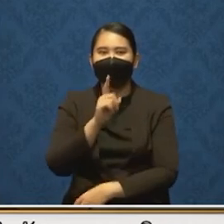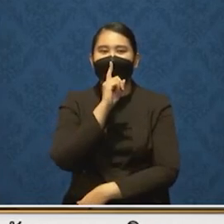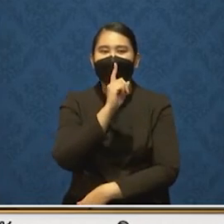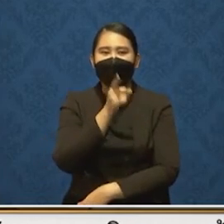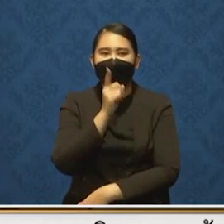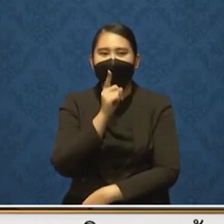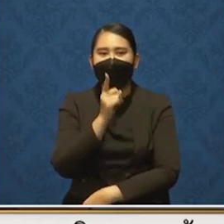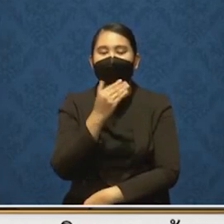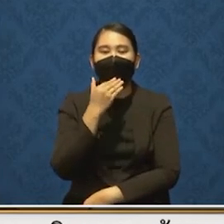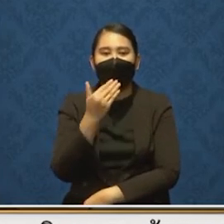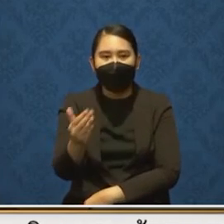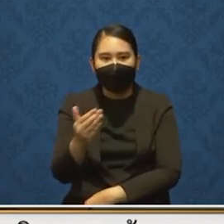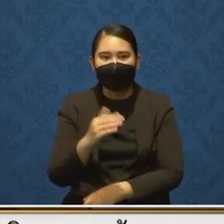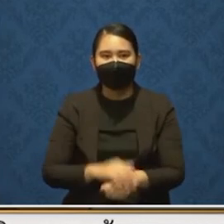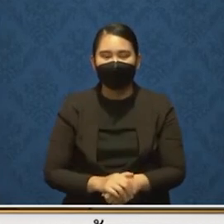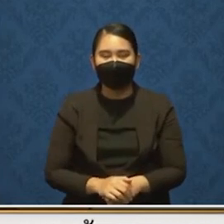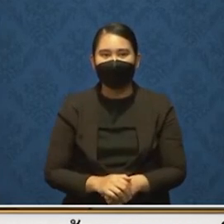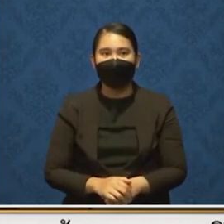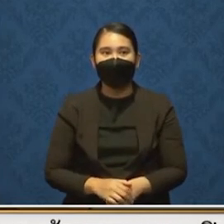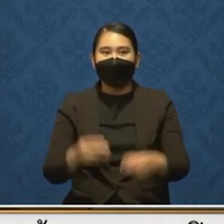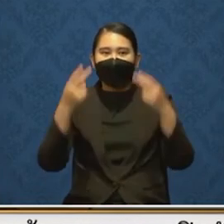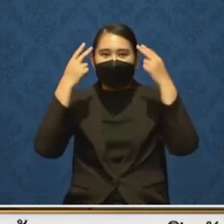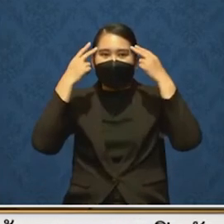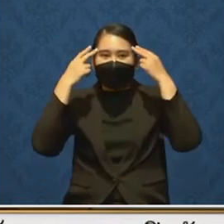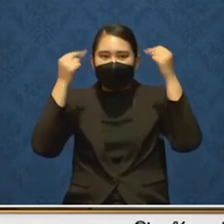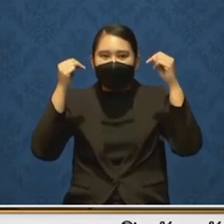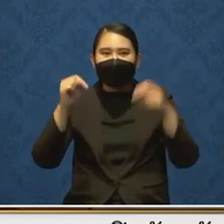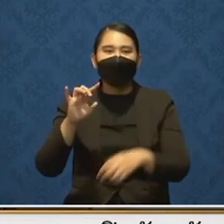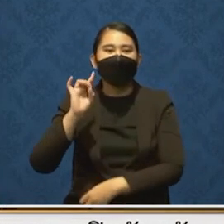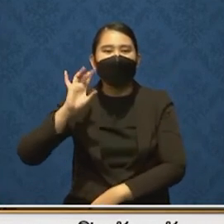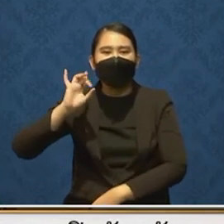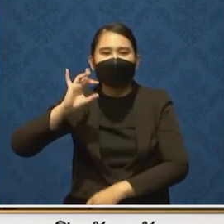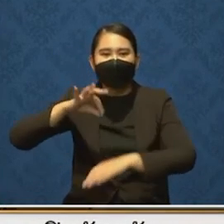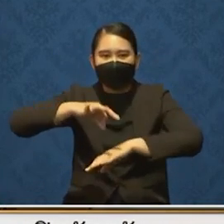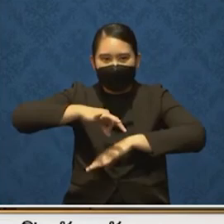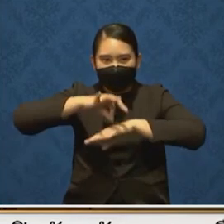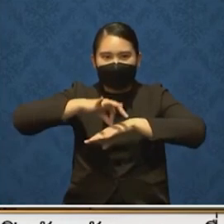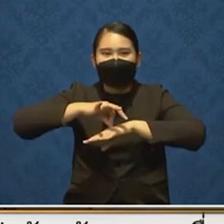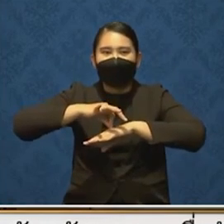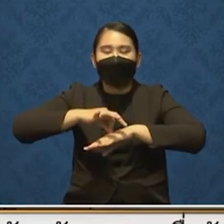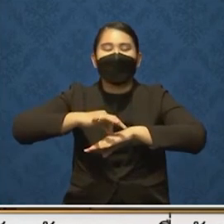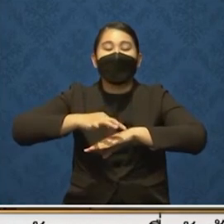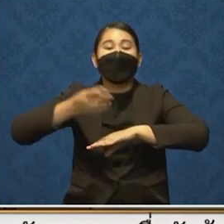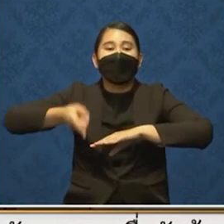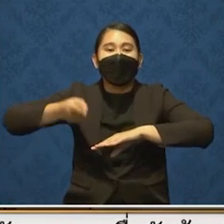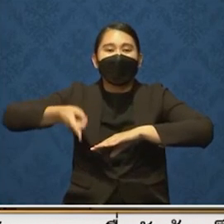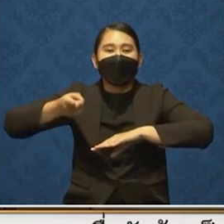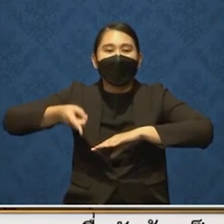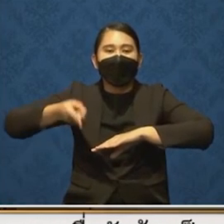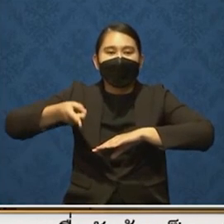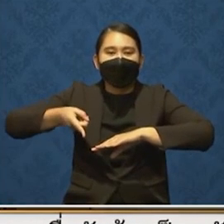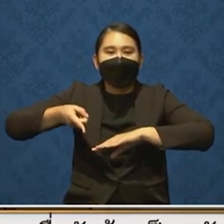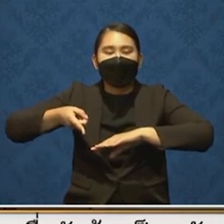อยู่ตลอดนะครับถ้าคไปยุดยัฝืนที่จะดำลตำแหน่งในย่งตีต่อไปโดย